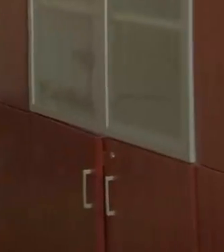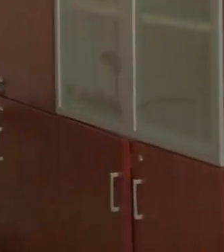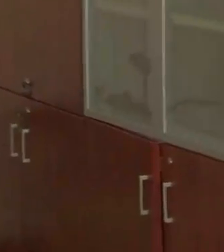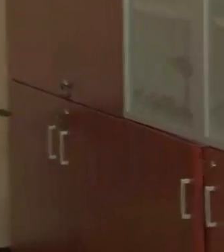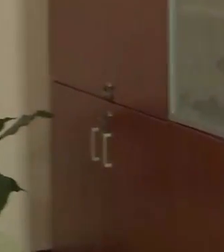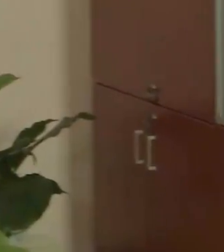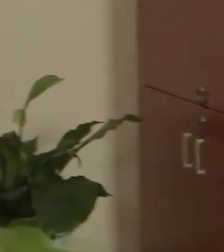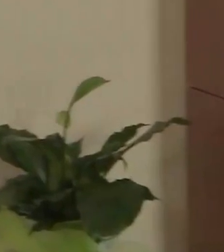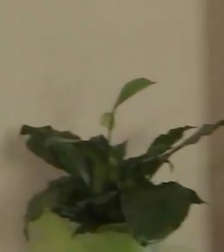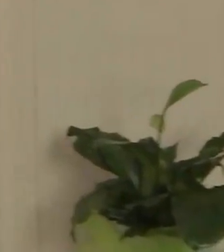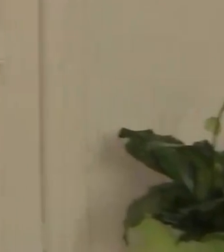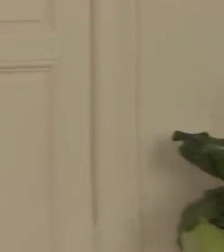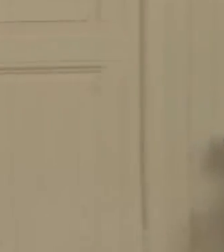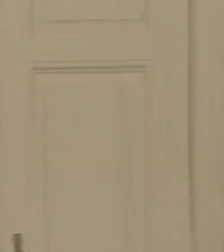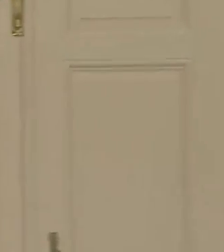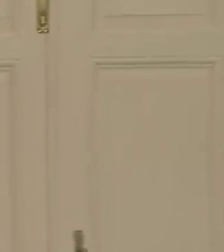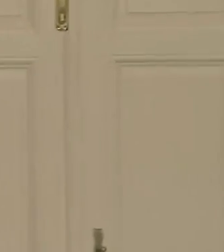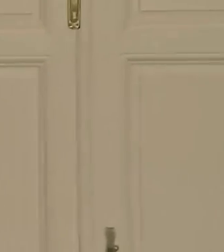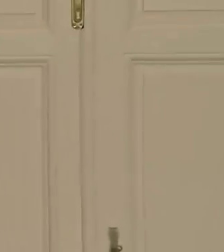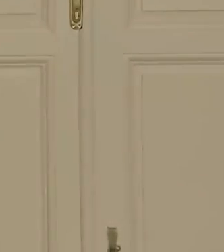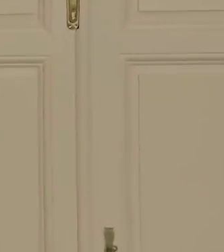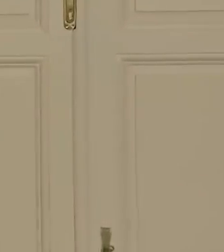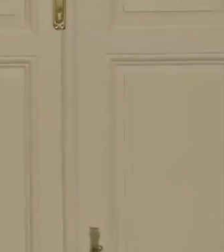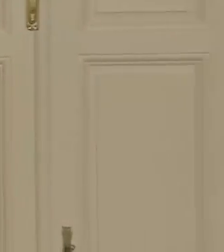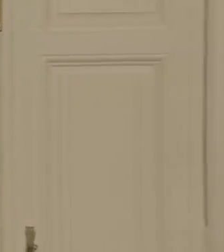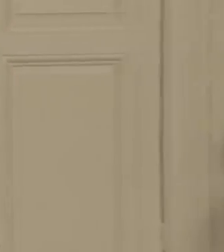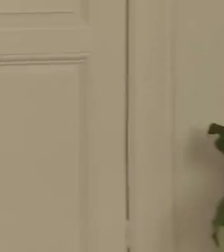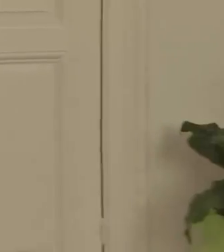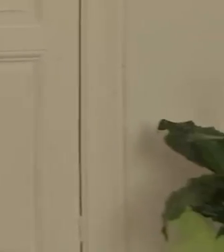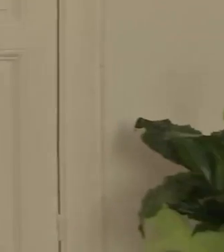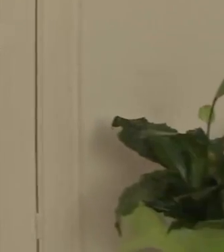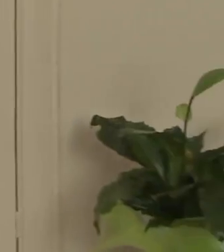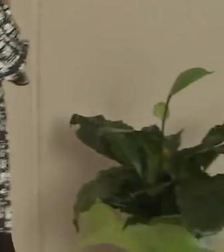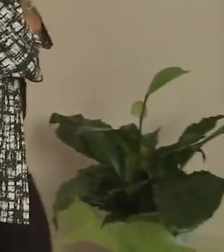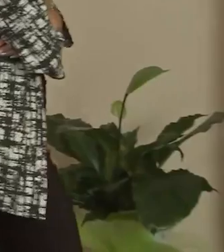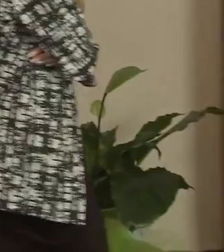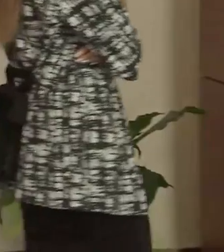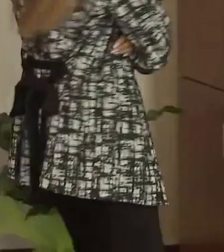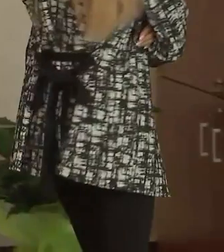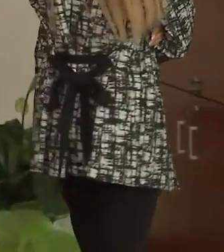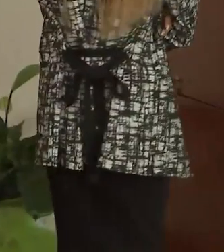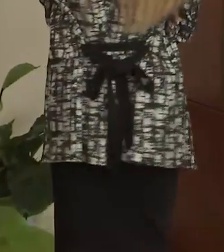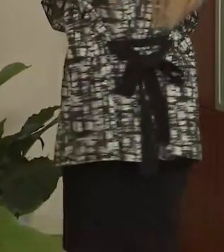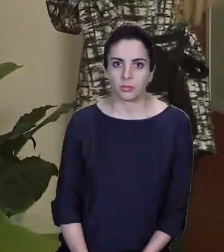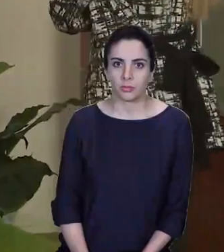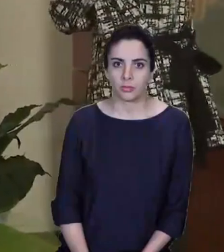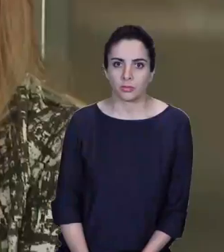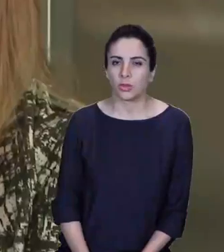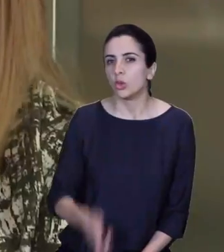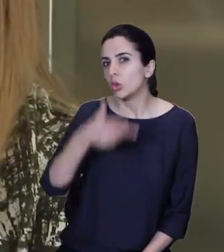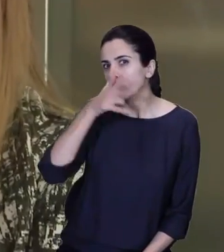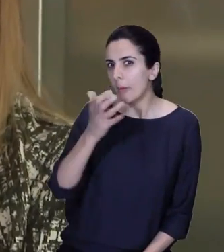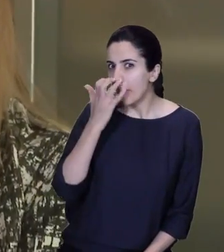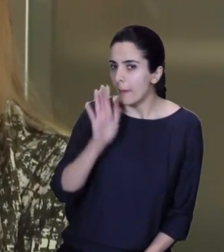Alev yetiştirme yurdunda ileri geri yürüyerek dolanıyor, kollarını sabırsızca göğsünde bağlamış. Müdür geldi. Kusura